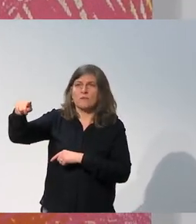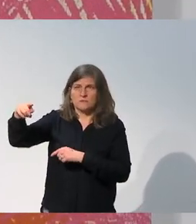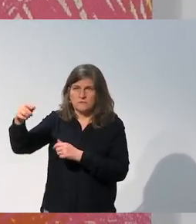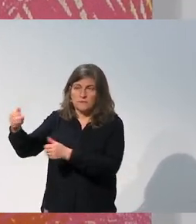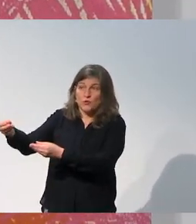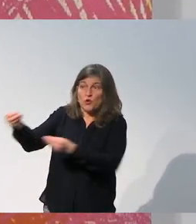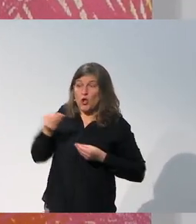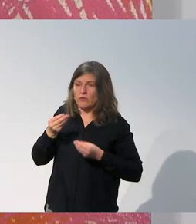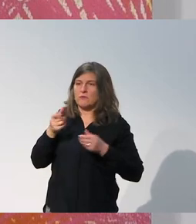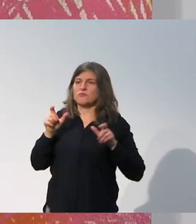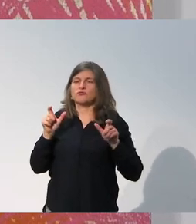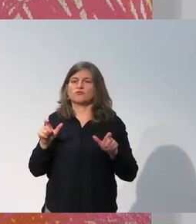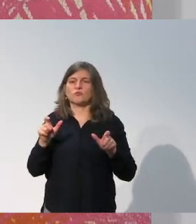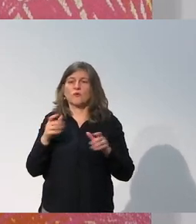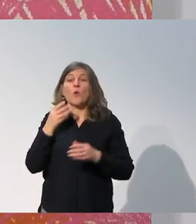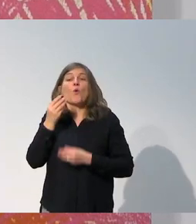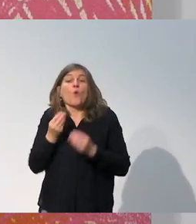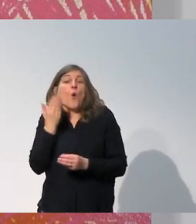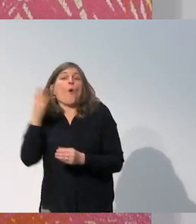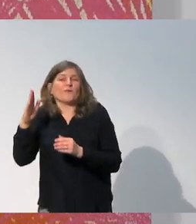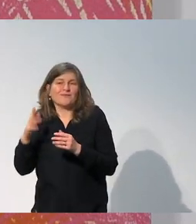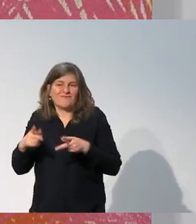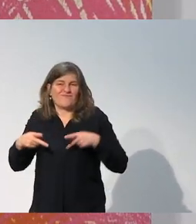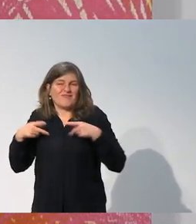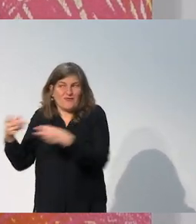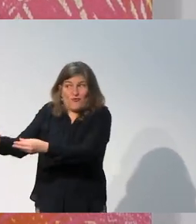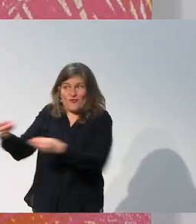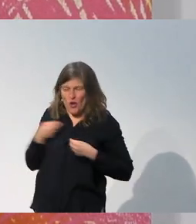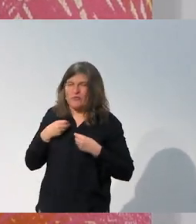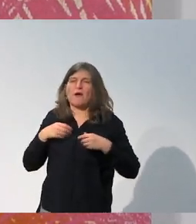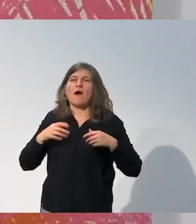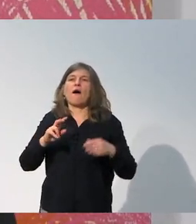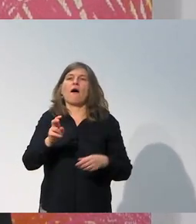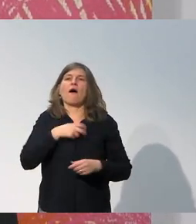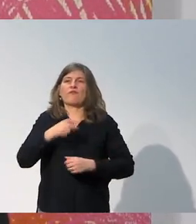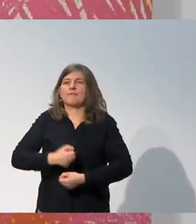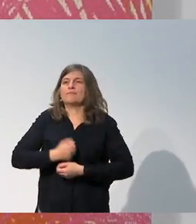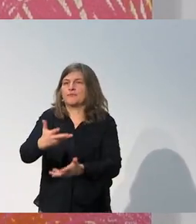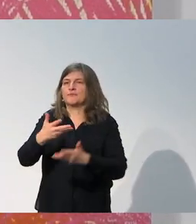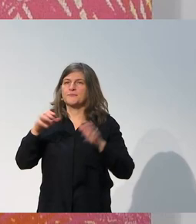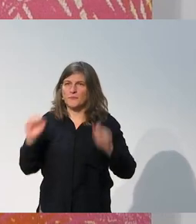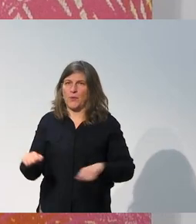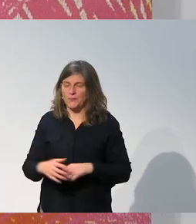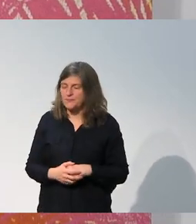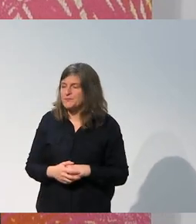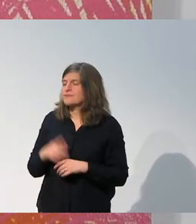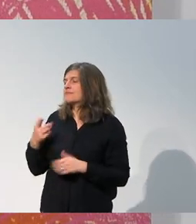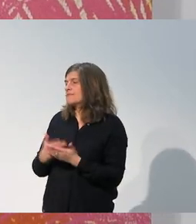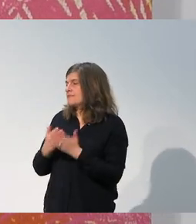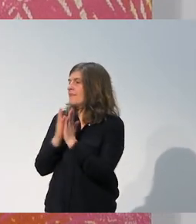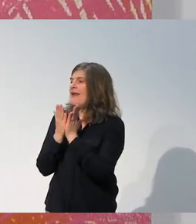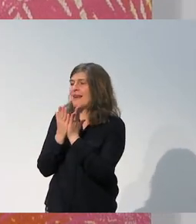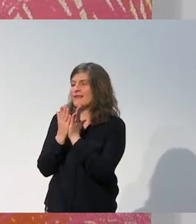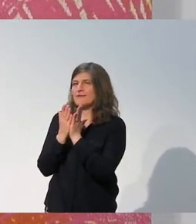où d'autres vies nous autorisent à dire ce qui nous arrive. Alors ce livre est bien sûr, comme toujours chez vous, un livre